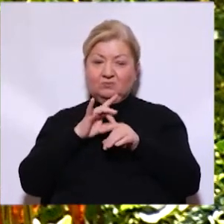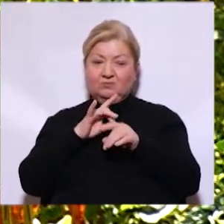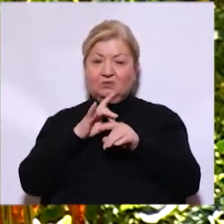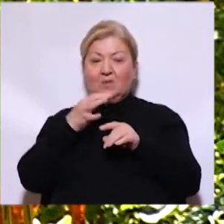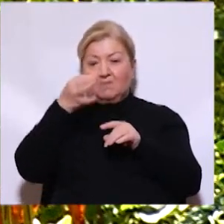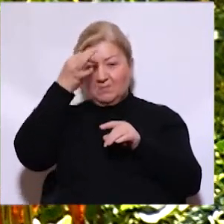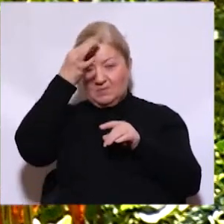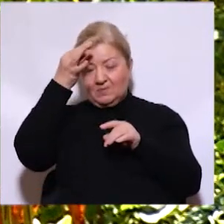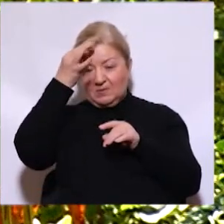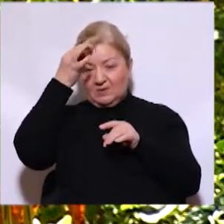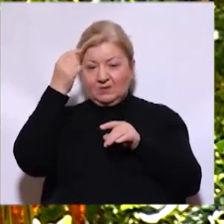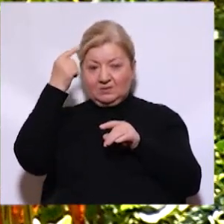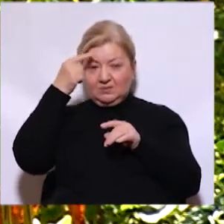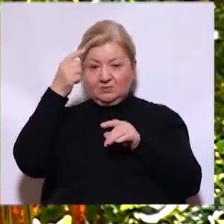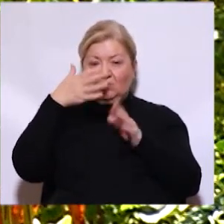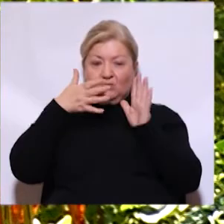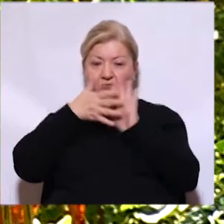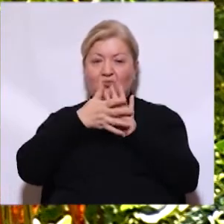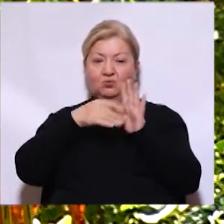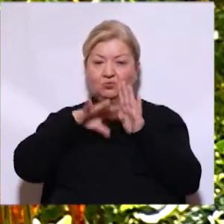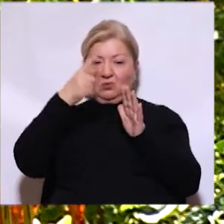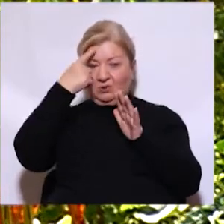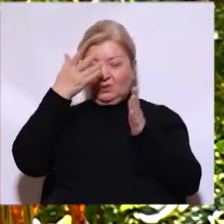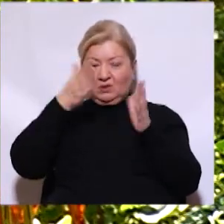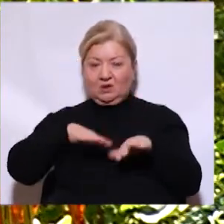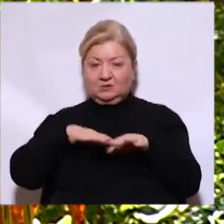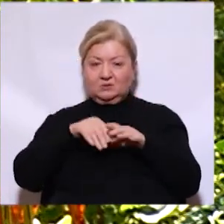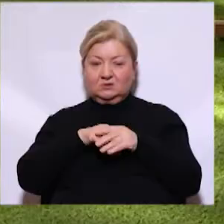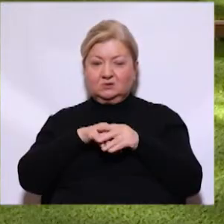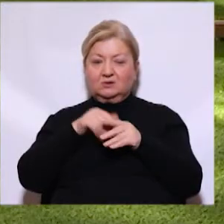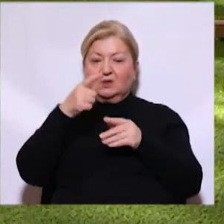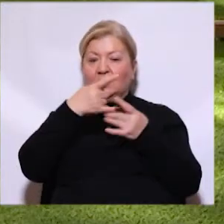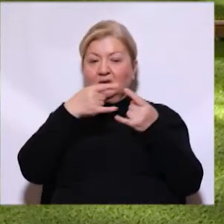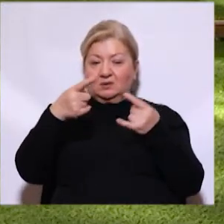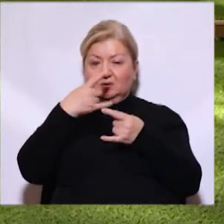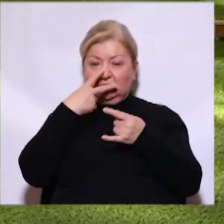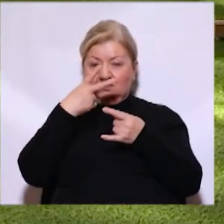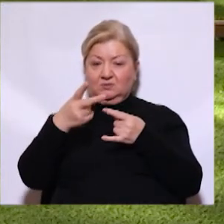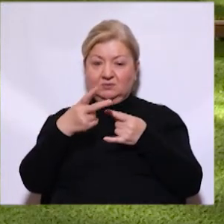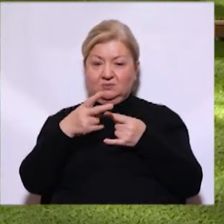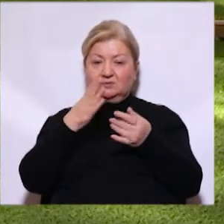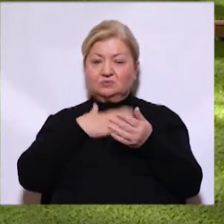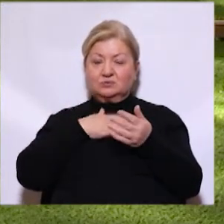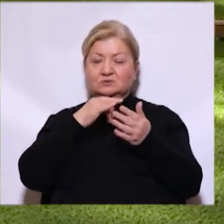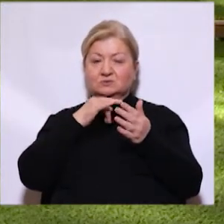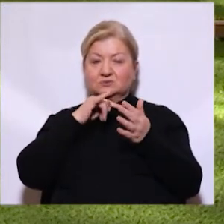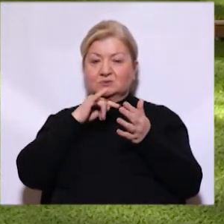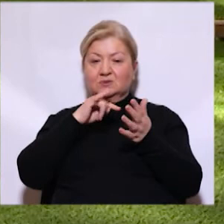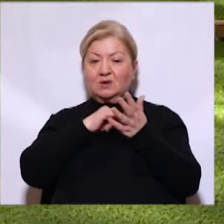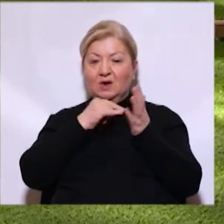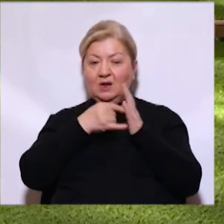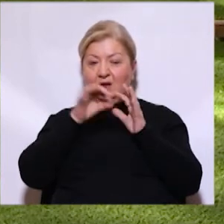მაინც მეხსიერებაში უფრო უკეთ დაგრჩეთ. ხო, ეხა ეკრანზე გაჩვენებთ ამ ჩვენს